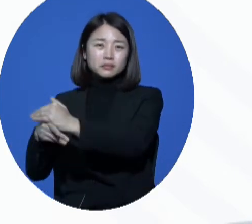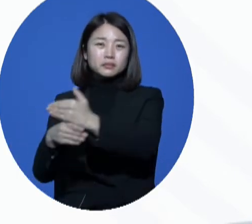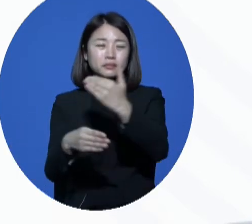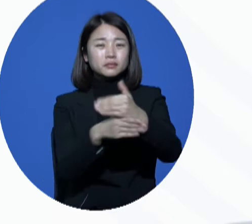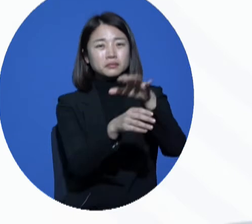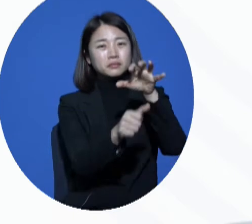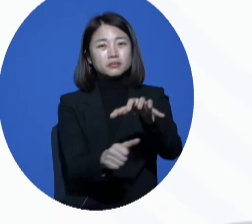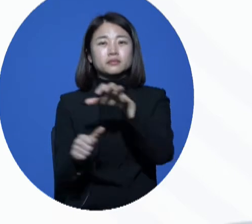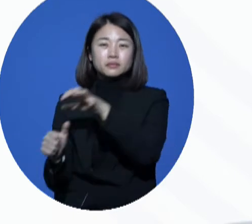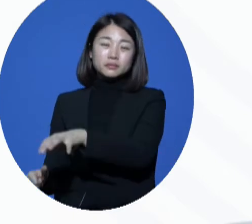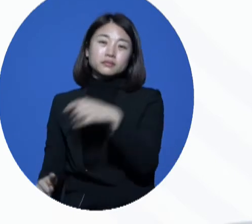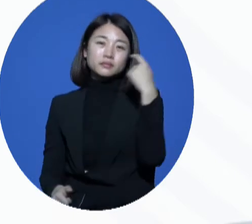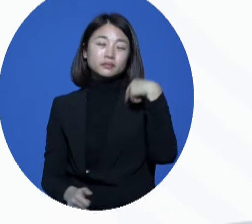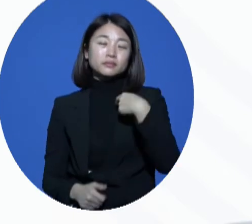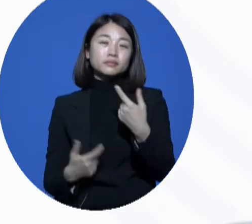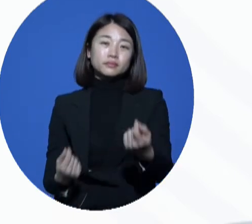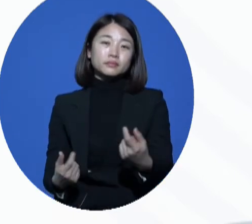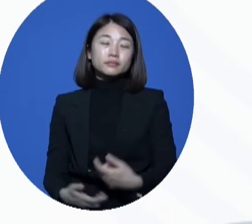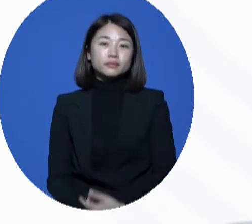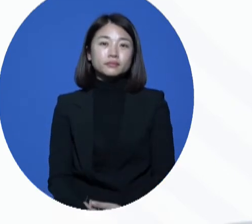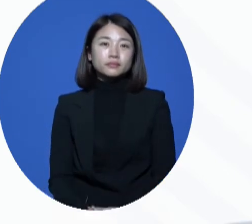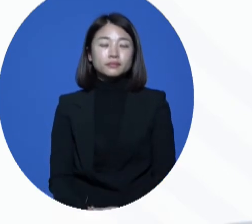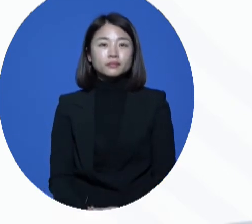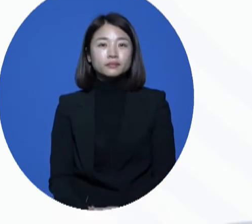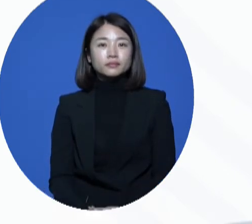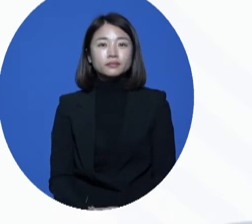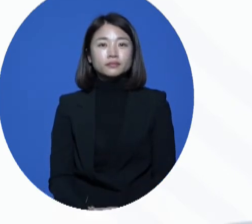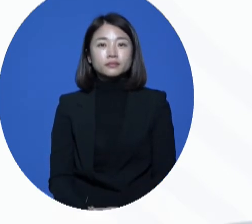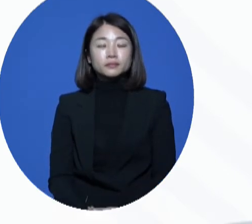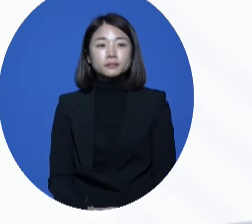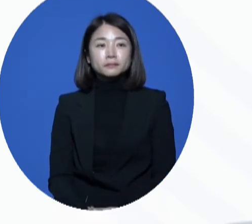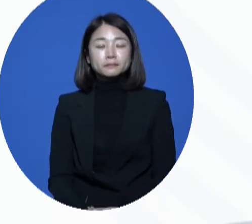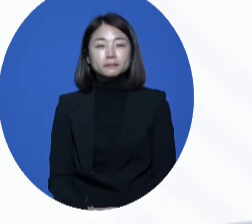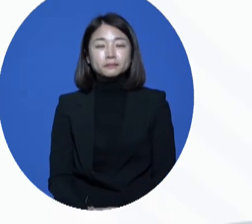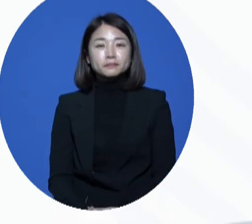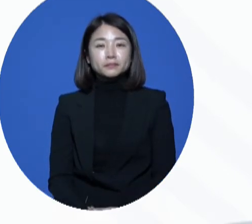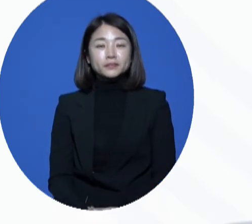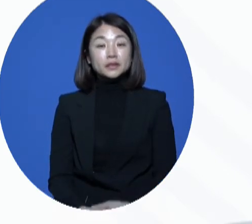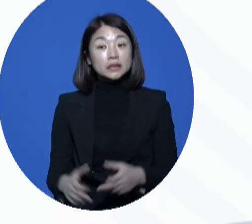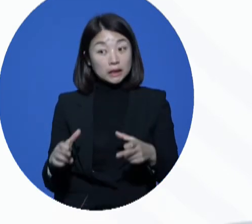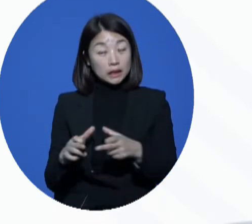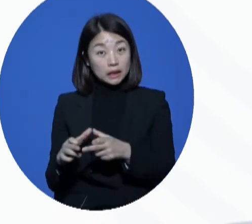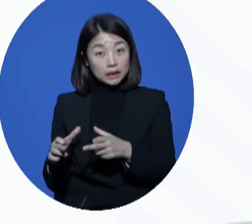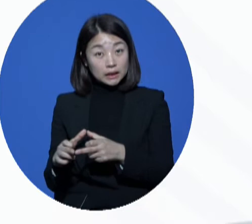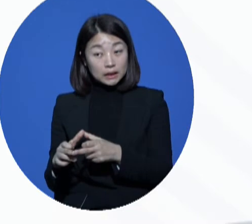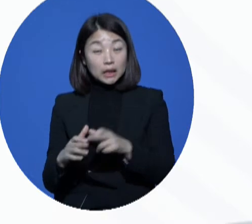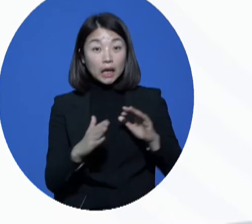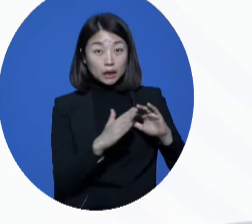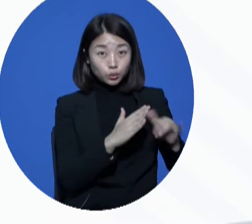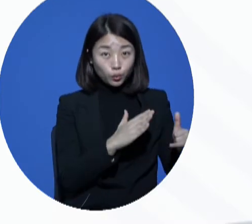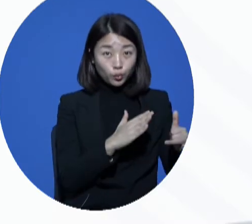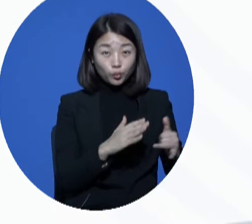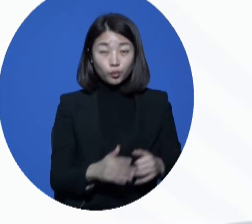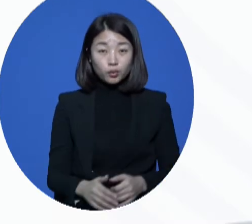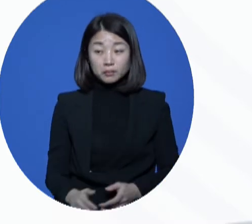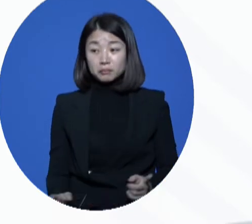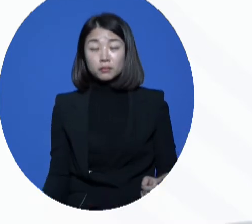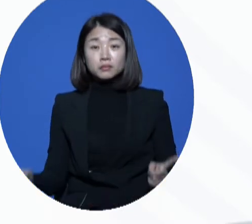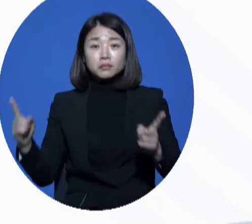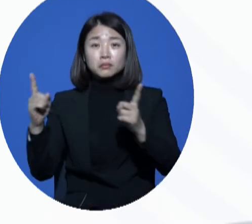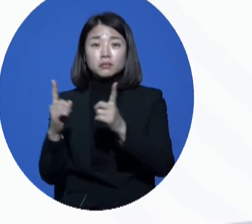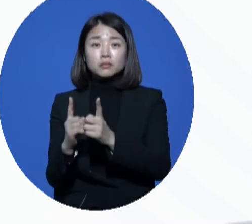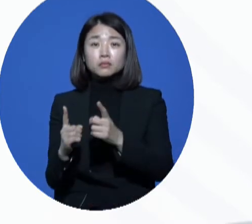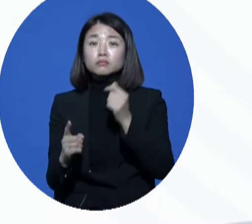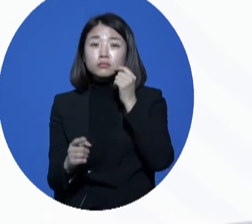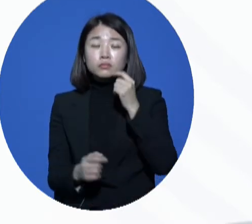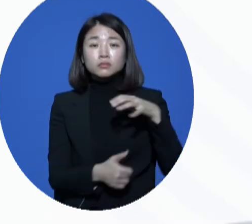고립을 당해왔다라고 해도 사실 과언이 아닐 것 같습니다. 그래서 장애인분들과 가족분들은 굉장히 심각한